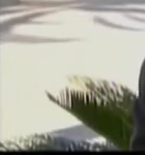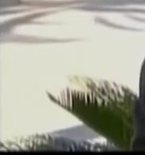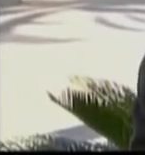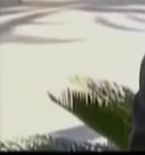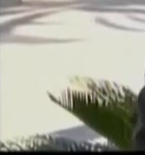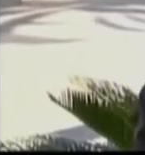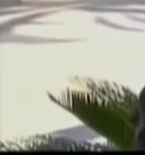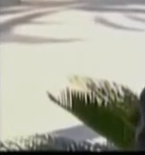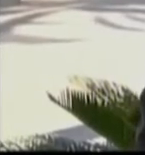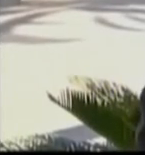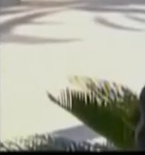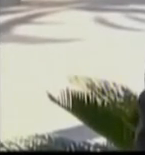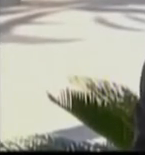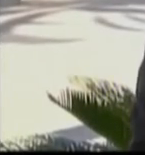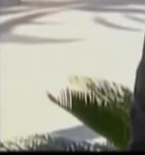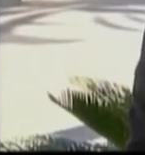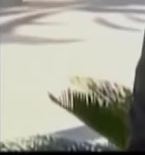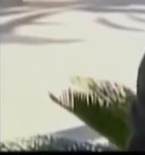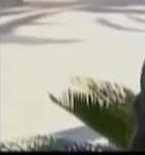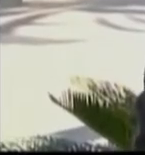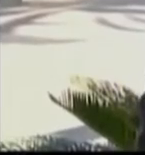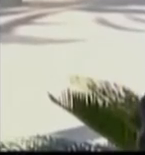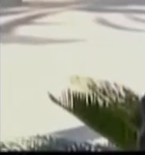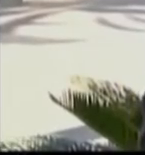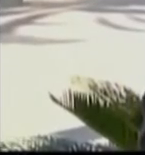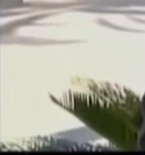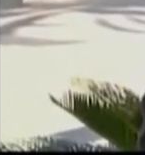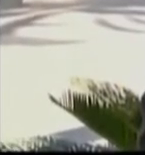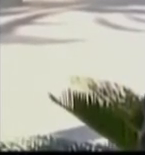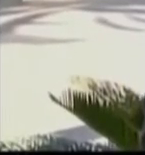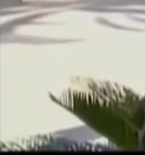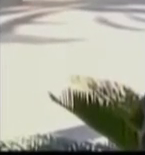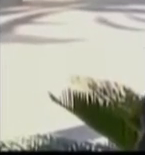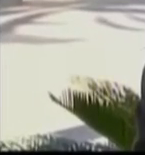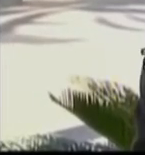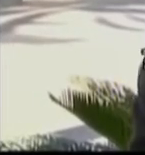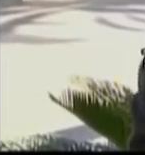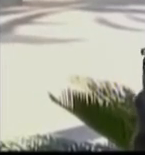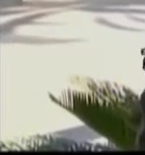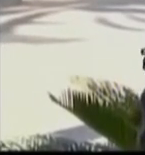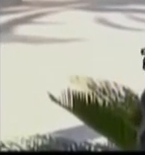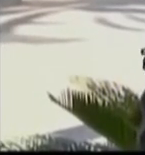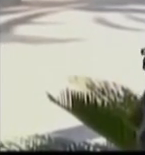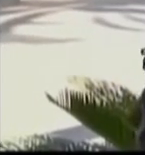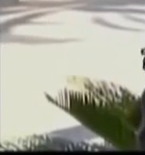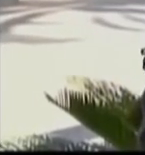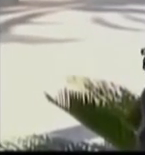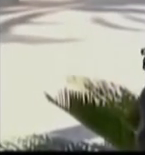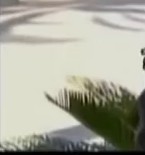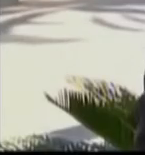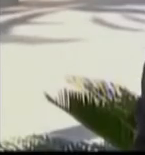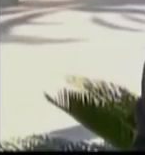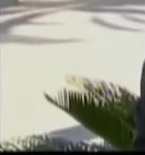נגד הורים שקולים, נגד סופרים ומשוררים ואנשי רוח במדינת ישראל, על זה שהם העיזו להביע את